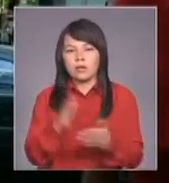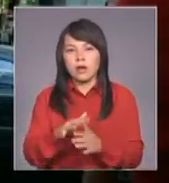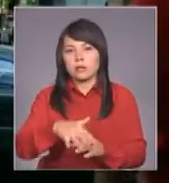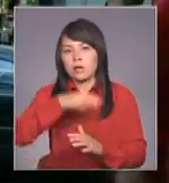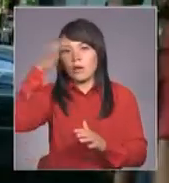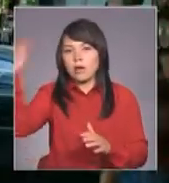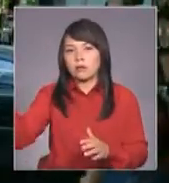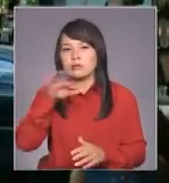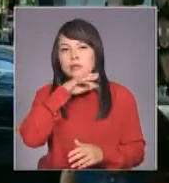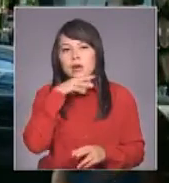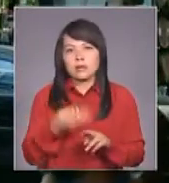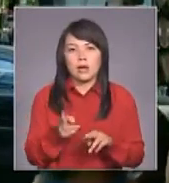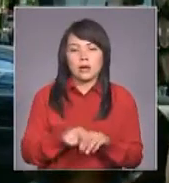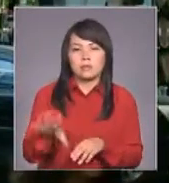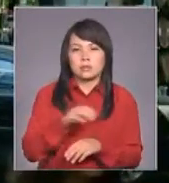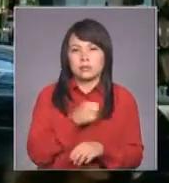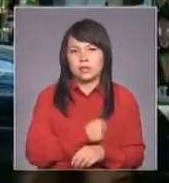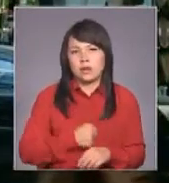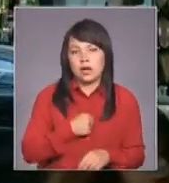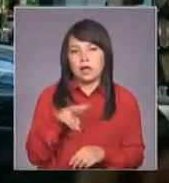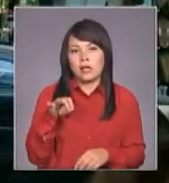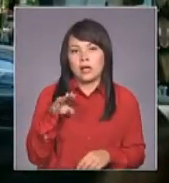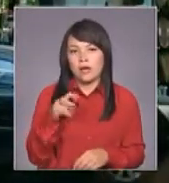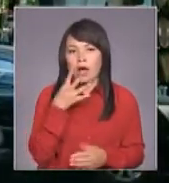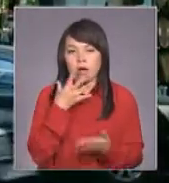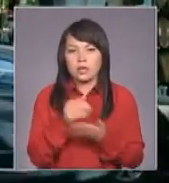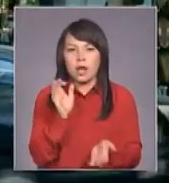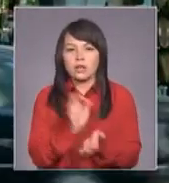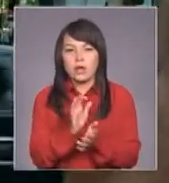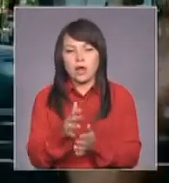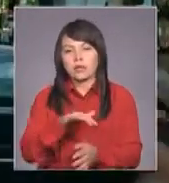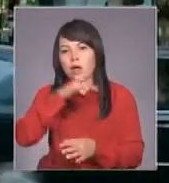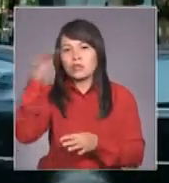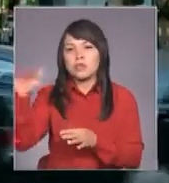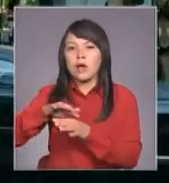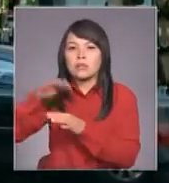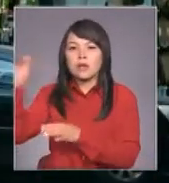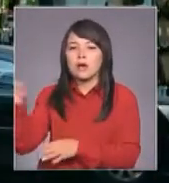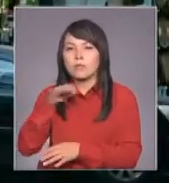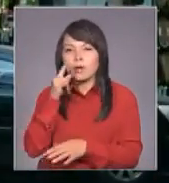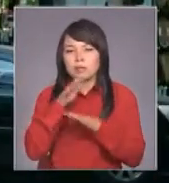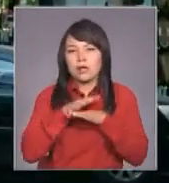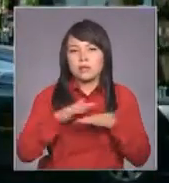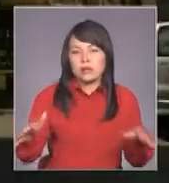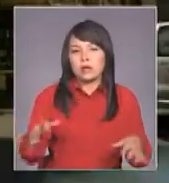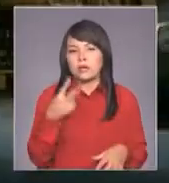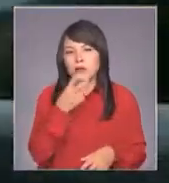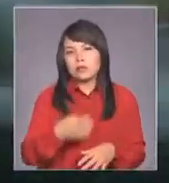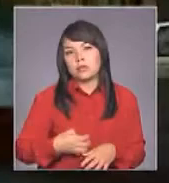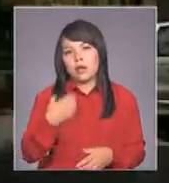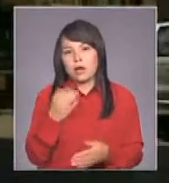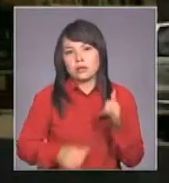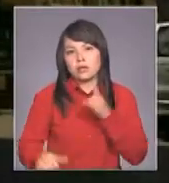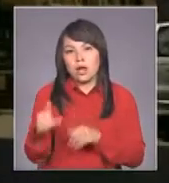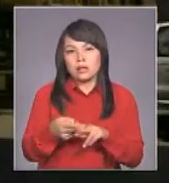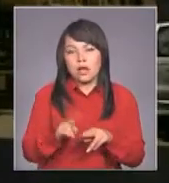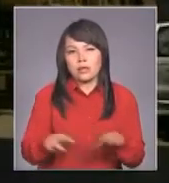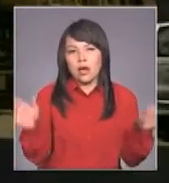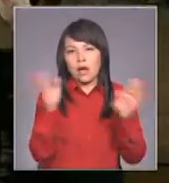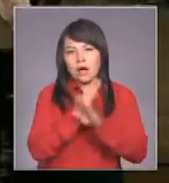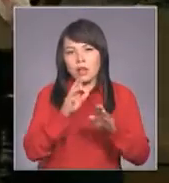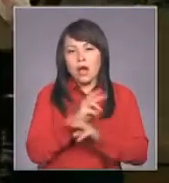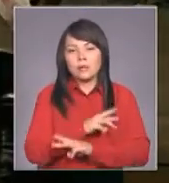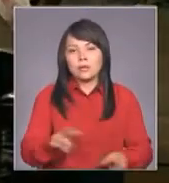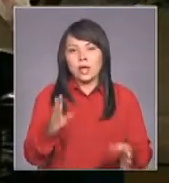үйіліп қалған. Мұны ливандық жанашылдық деп қоқыс таулар деп айтуға болады. Иісі былай тұрсын. Экология министрі бұл